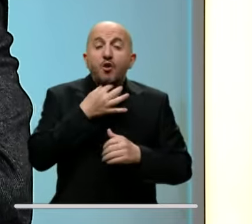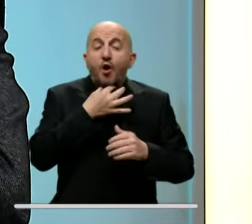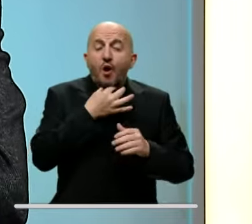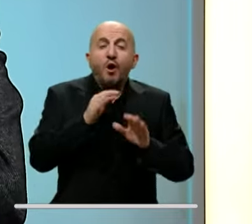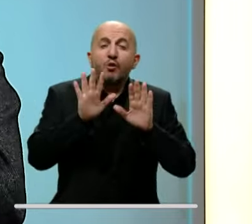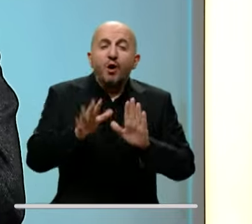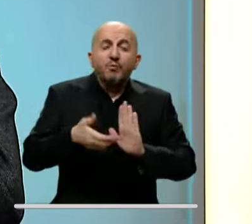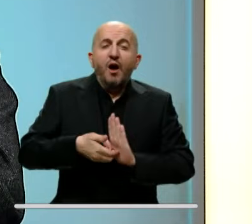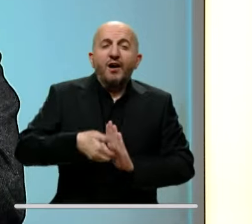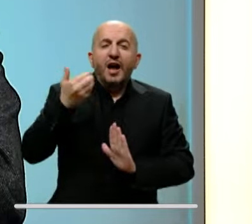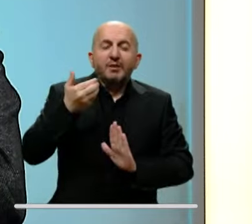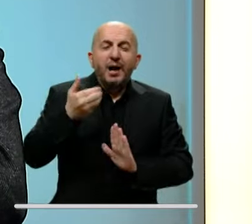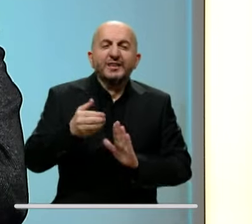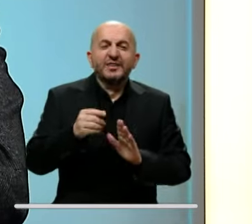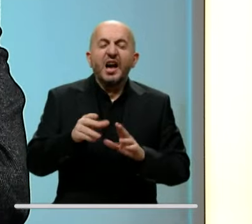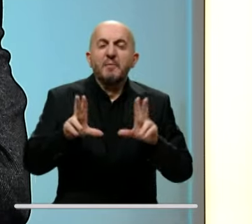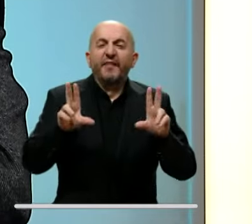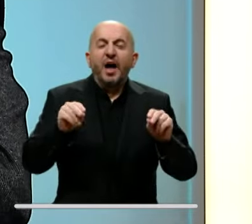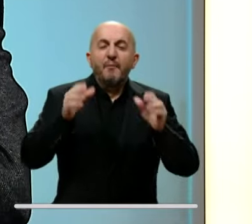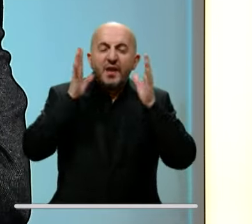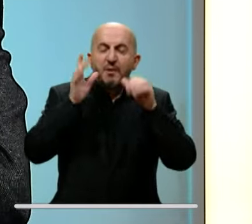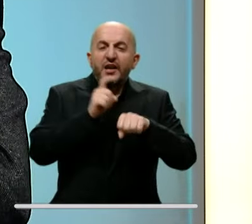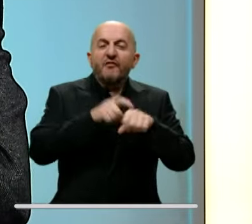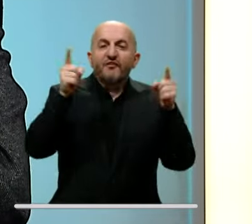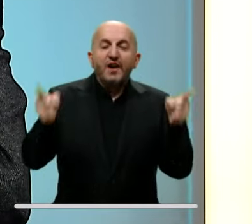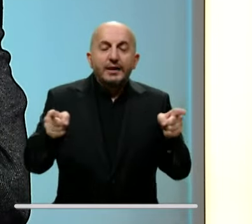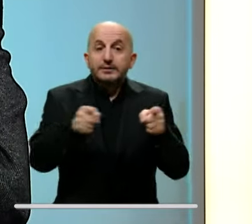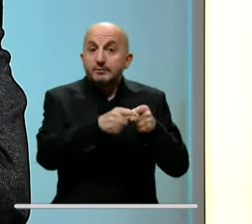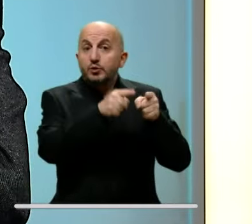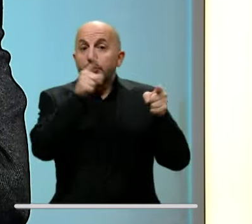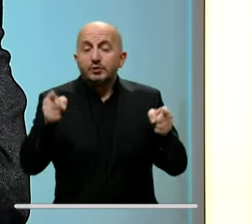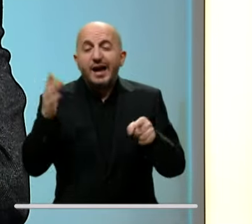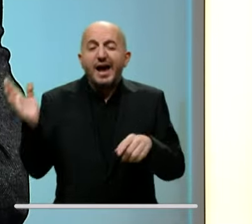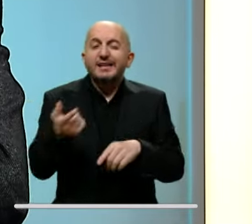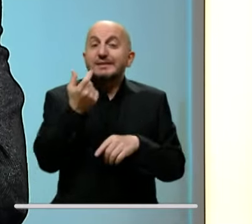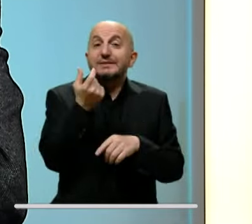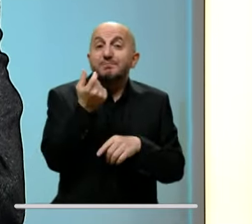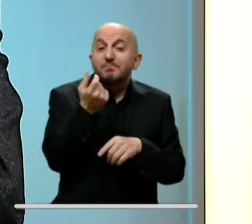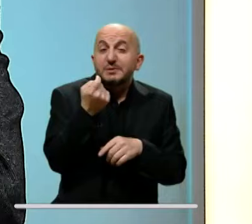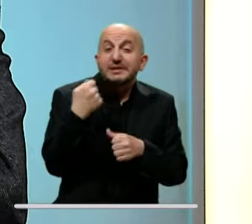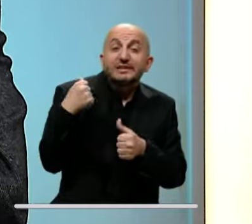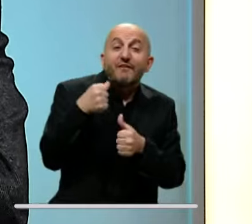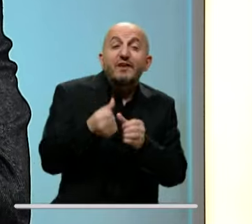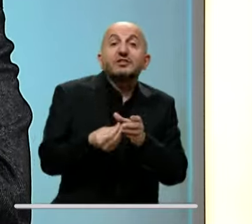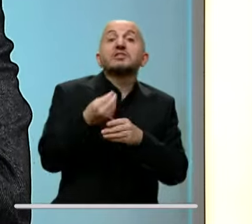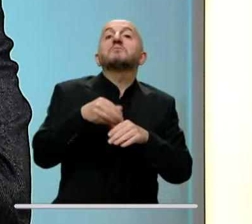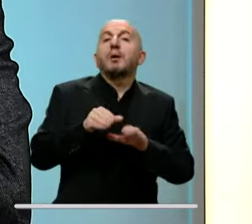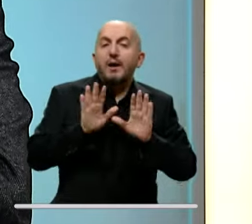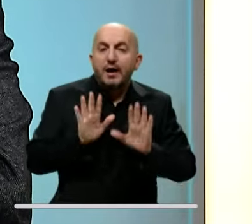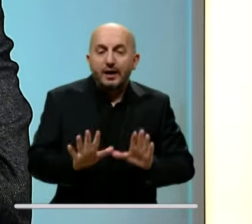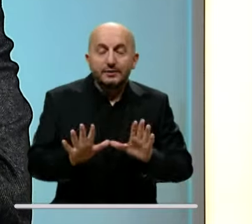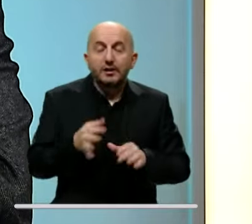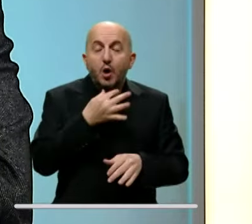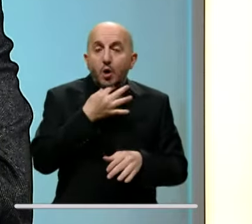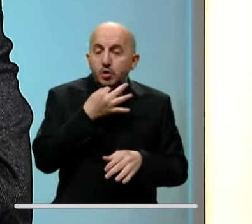durumunun kalkması bir tam namaz vakti boyunca en az bir kere meydana gelmeme halidir Demek ki